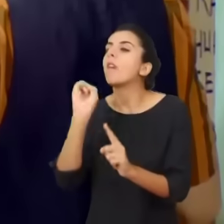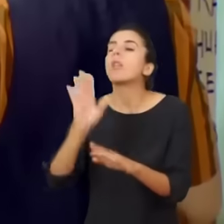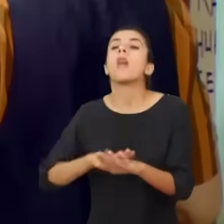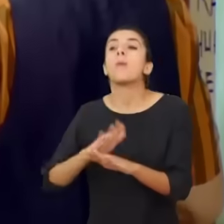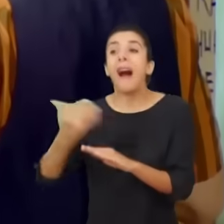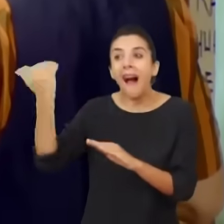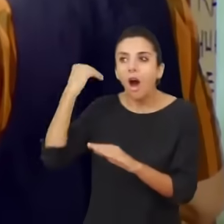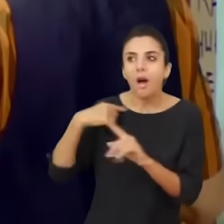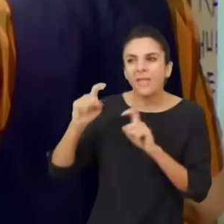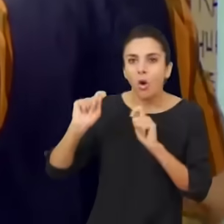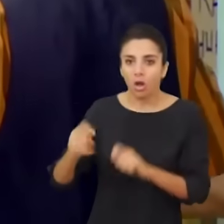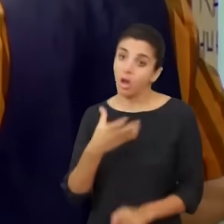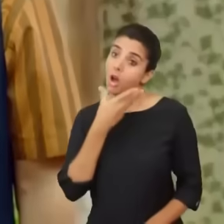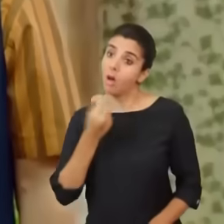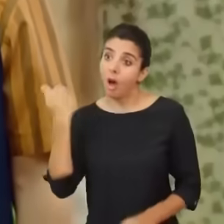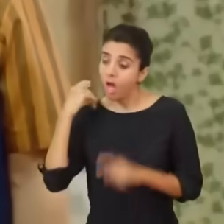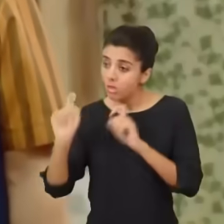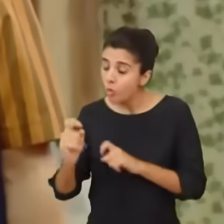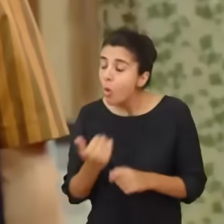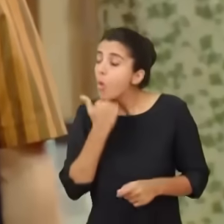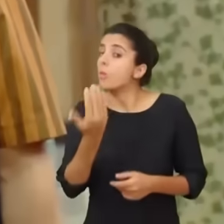arkasından. Ya o daha ayıp ya.